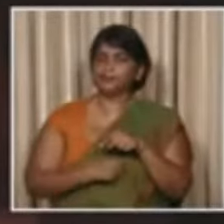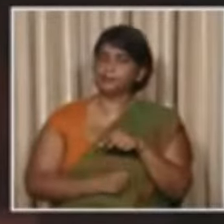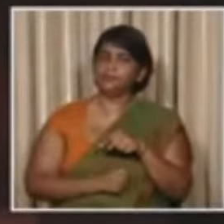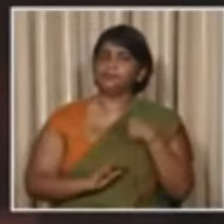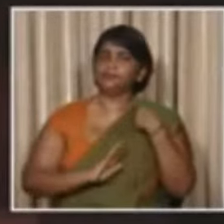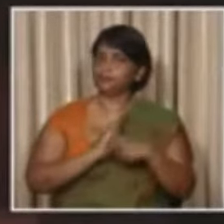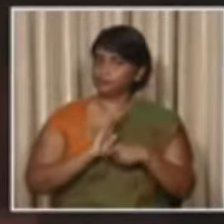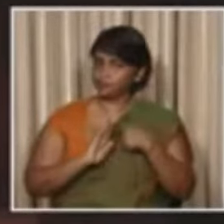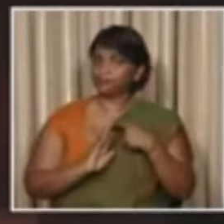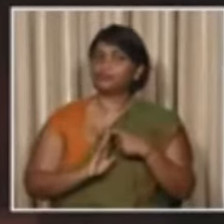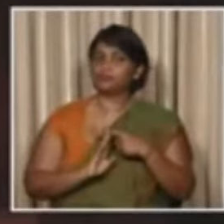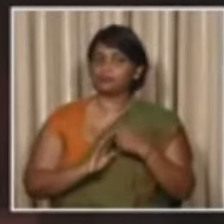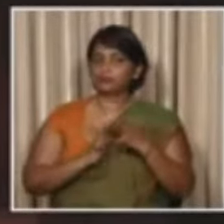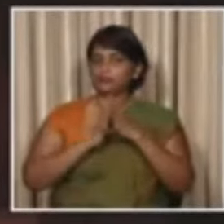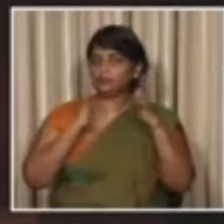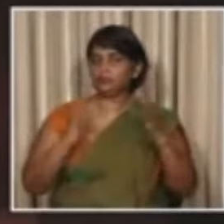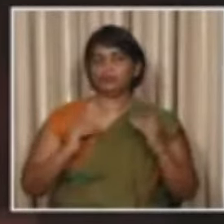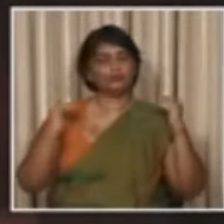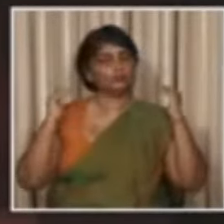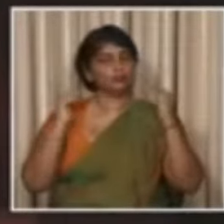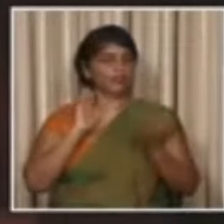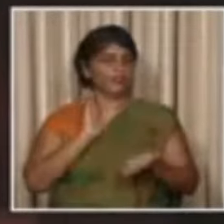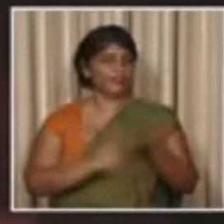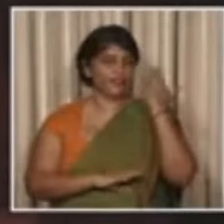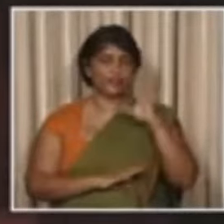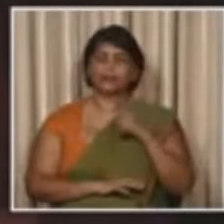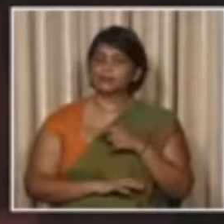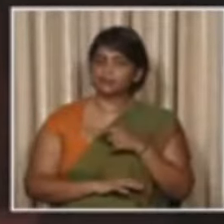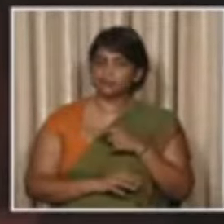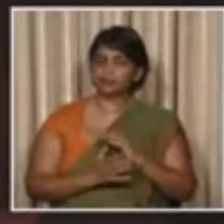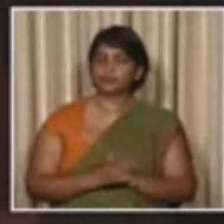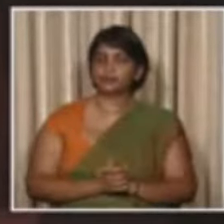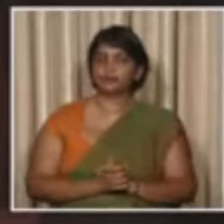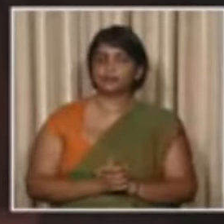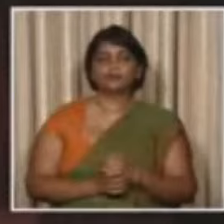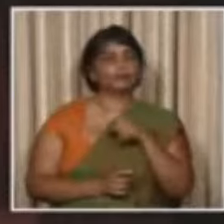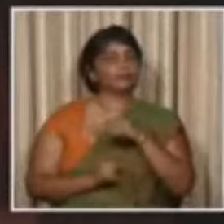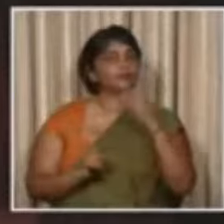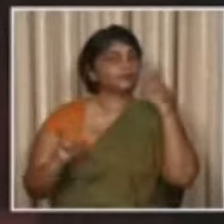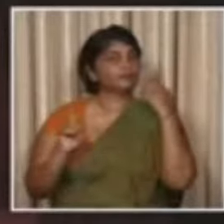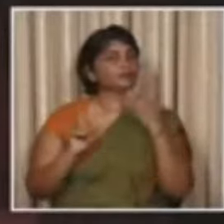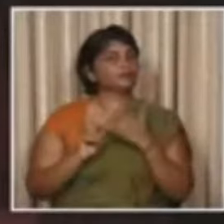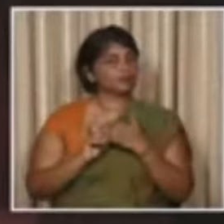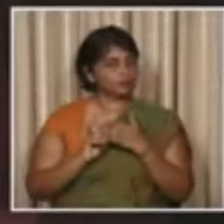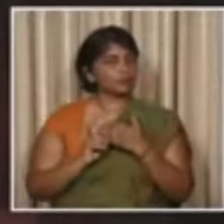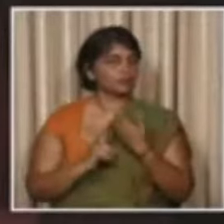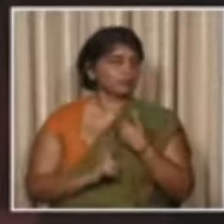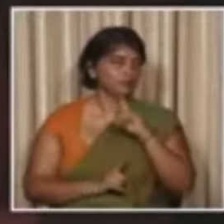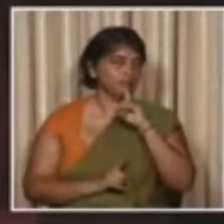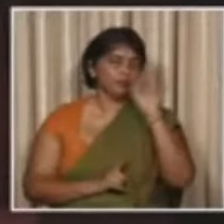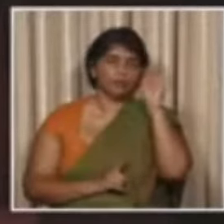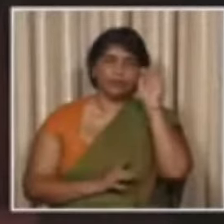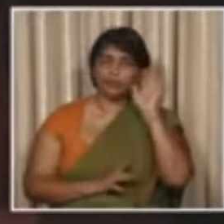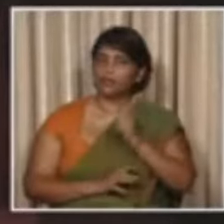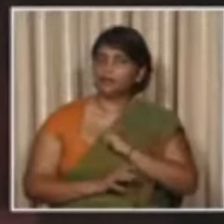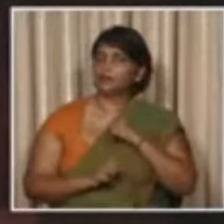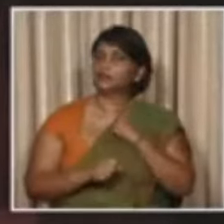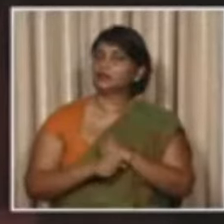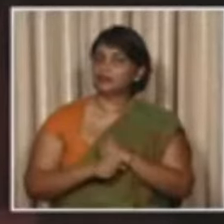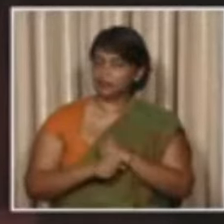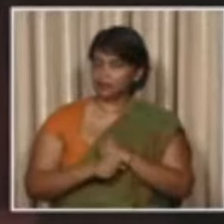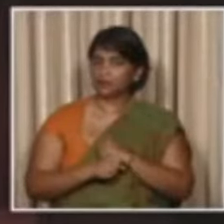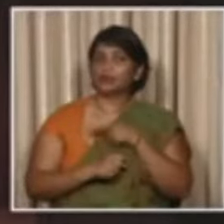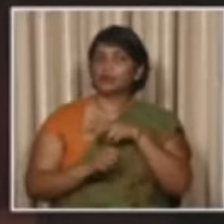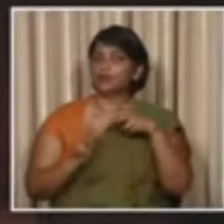ශ්‍රී ලංකාවේ ඉතාමත්ම ඉහළ මට්ටමකට ගිහිල්ලා තිබෙනවා. ඉතින් මේ පිළිබඳව මම අහන්න කැමති රජයෙන්